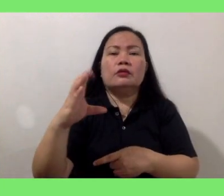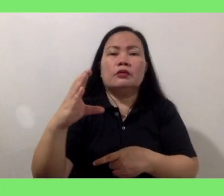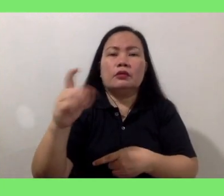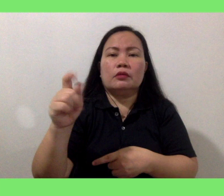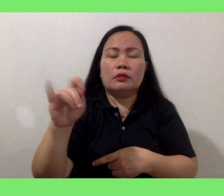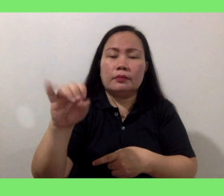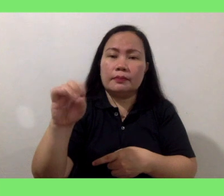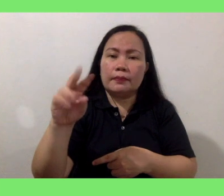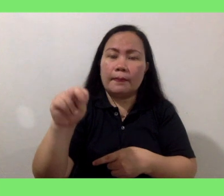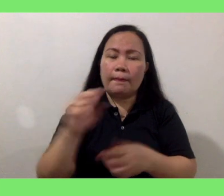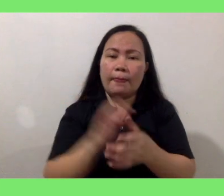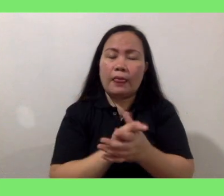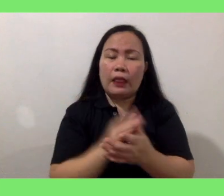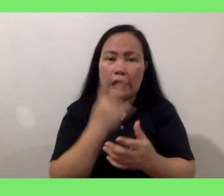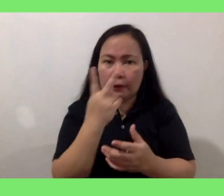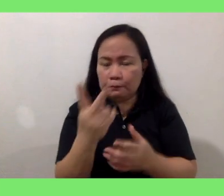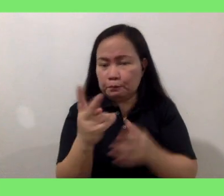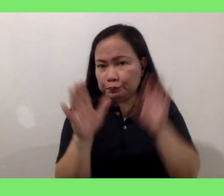So, halimbawa,